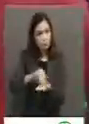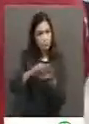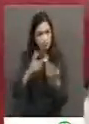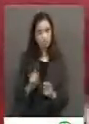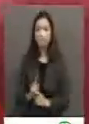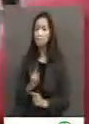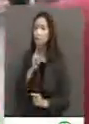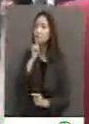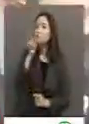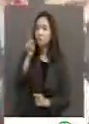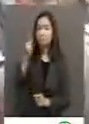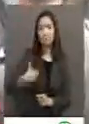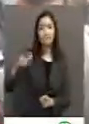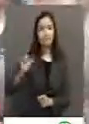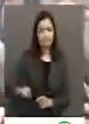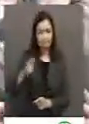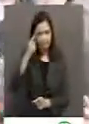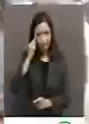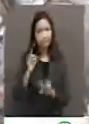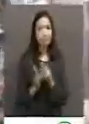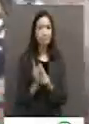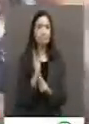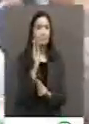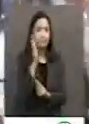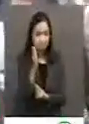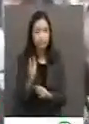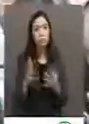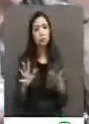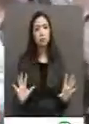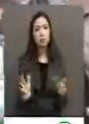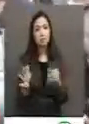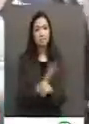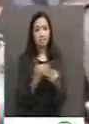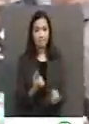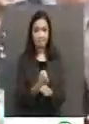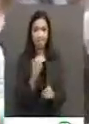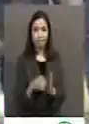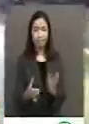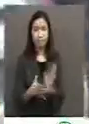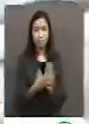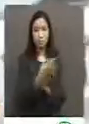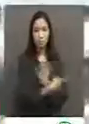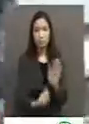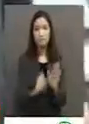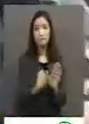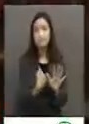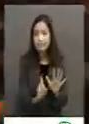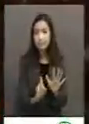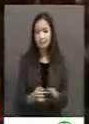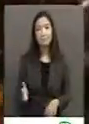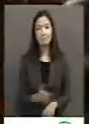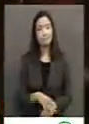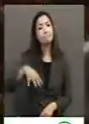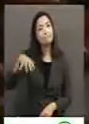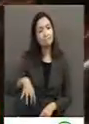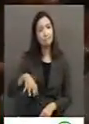คาดว่าจะไม่เกินสัปดาห์หน้านะคะในชั้นนี้ยังคงมีผู้ต้องหาเพียง5คนค่ะส่วนข้อมูลของปปส.หรือว่าสำนักงานปราบปรามย